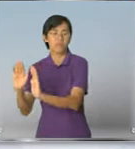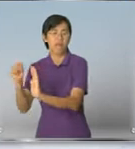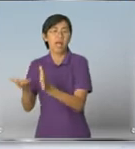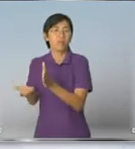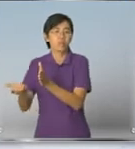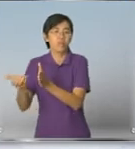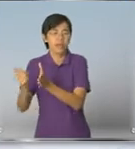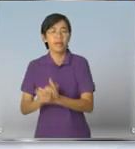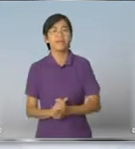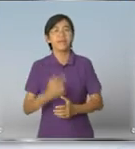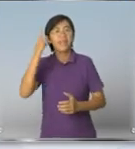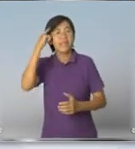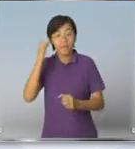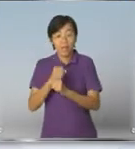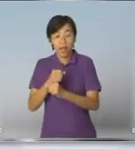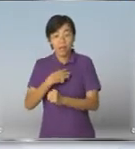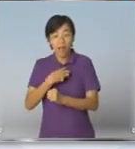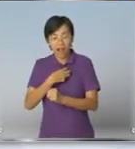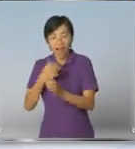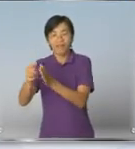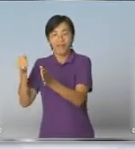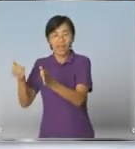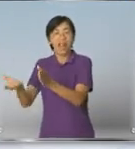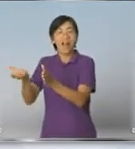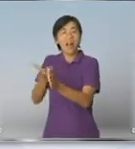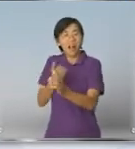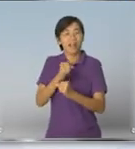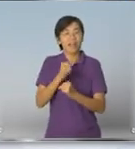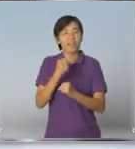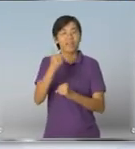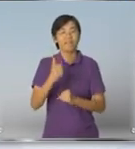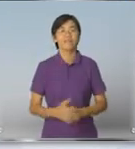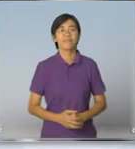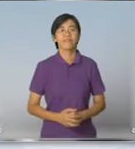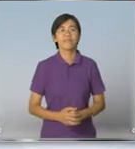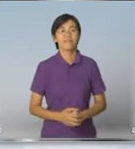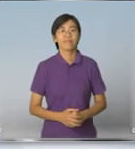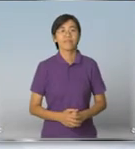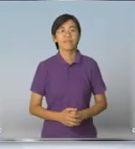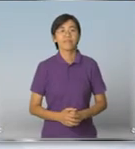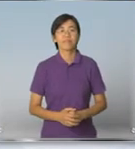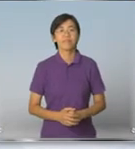ครับแล้วก็พอถึงตอนจะทำก็นำออกมาใช้แบบเรียกอะไรพร้อมใช้ได้เลย พร้อมใช้ได้เลย ครับ